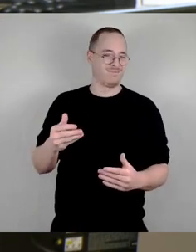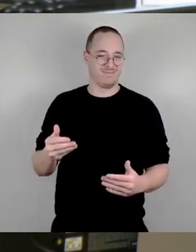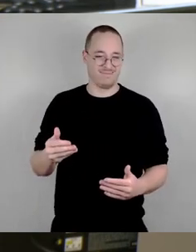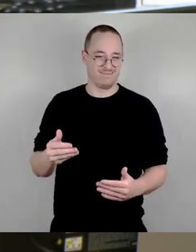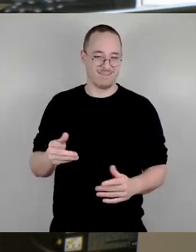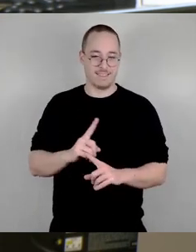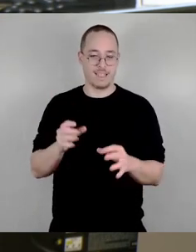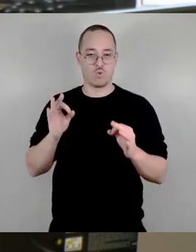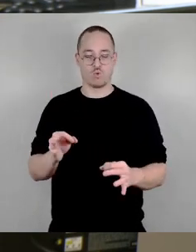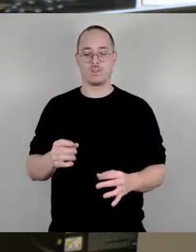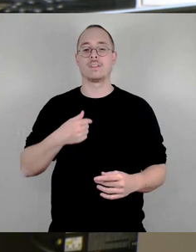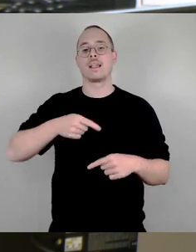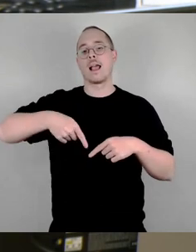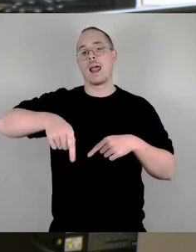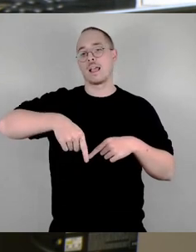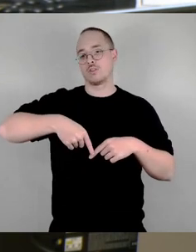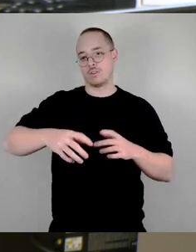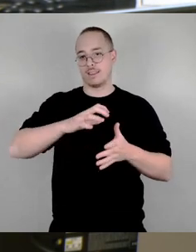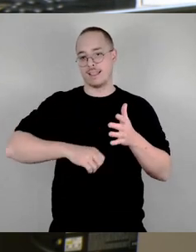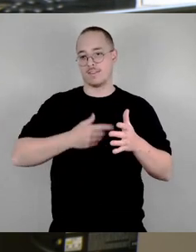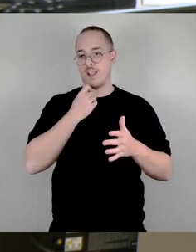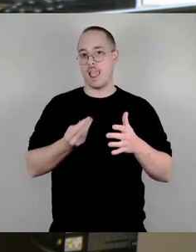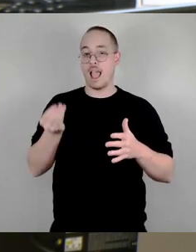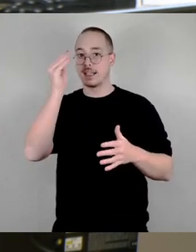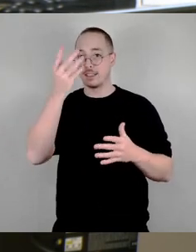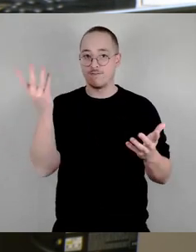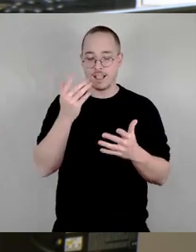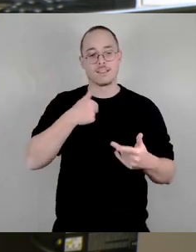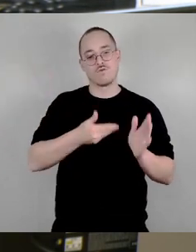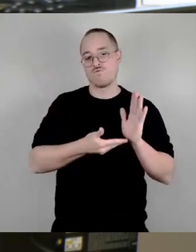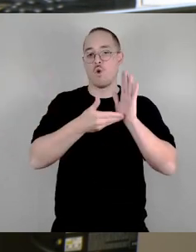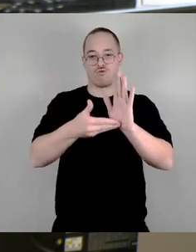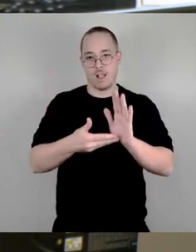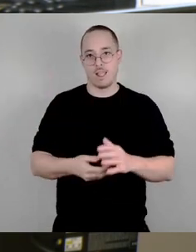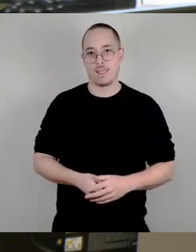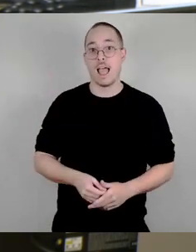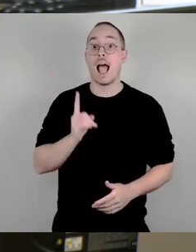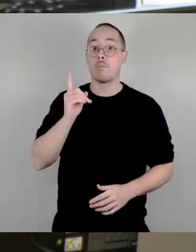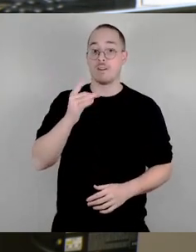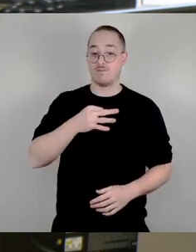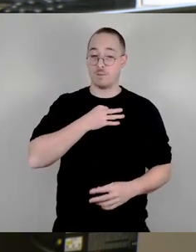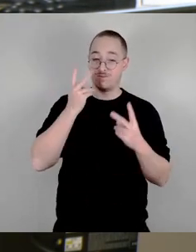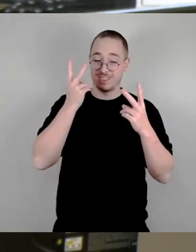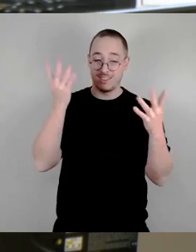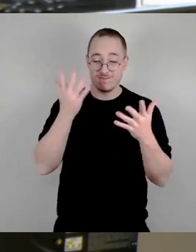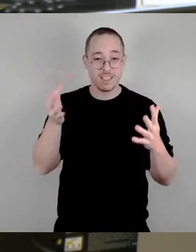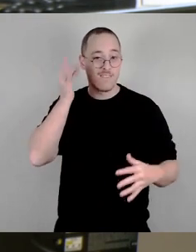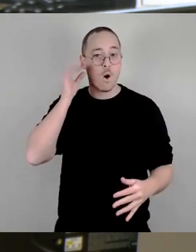Text, was wir noch ergänzt haben wollen, mit vorstellen. Mir wäre es aber sehr, sehr wichtig, Frau Jenigen, weil Sie